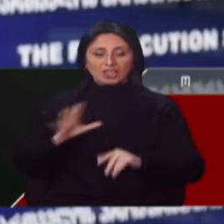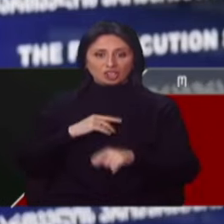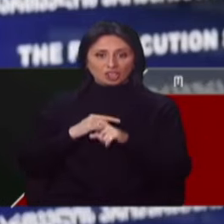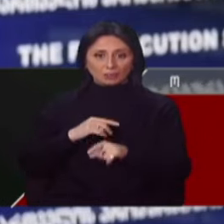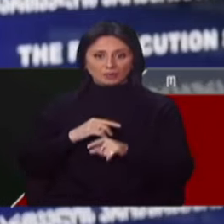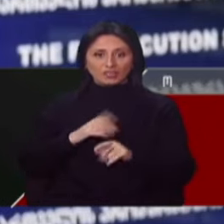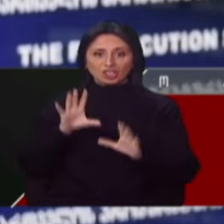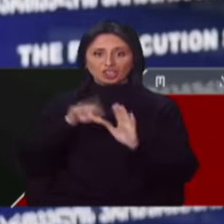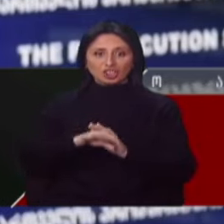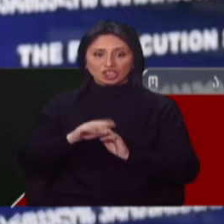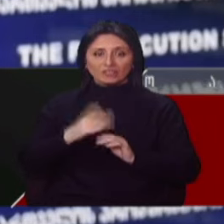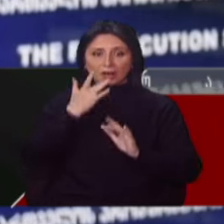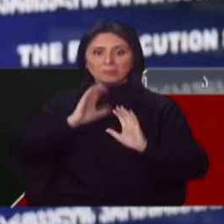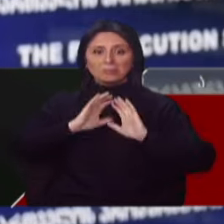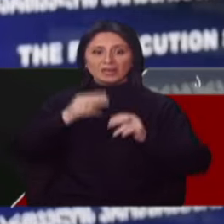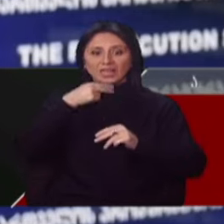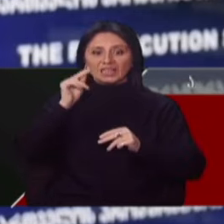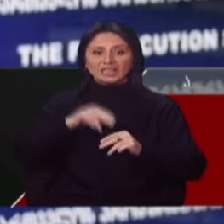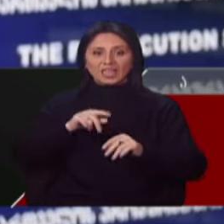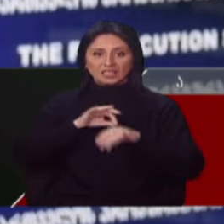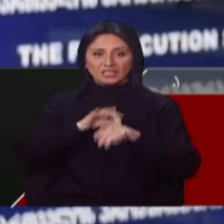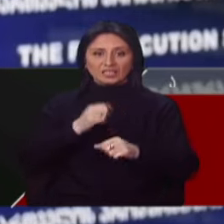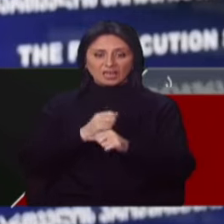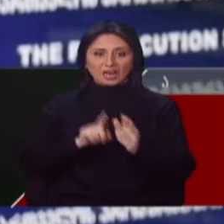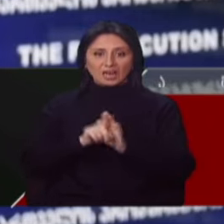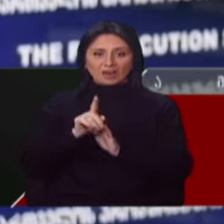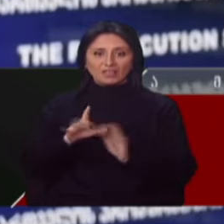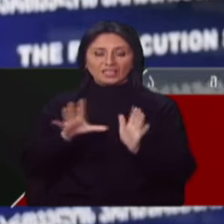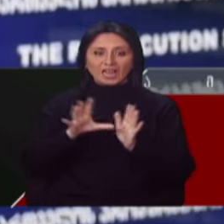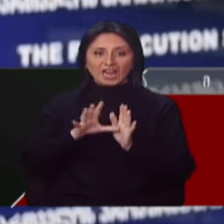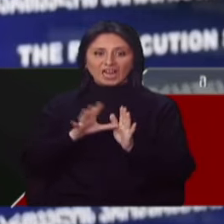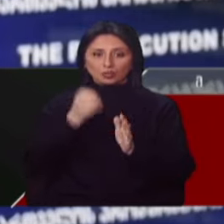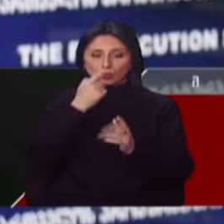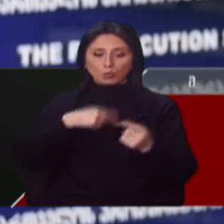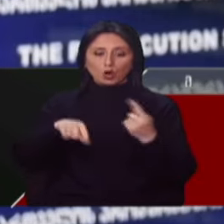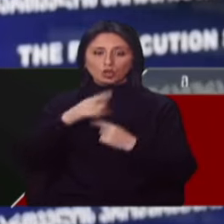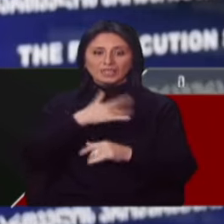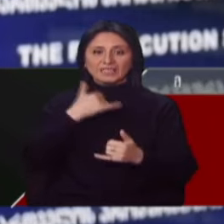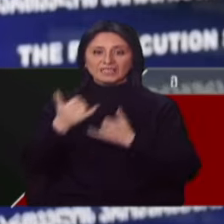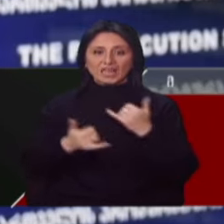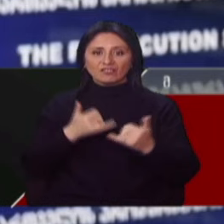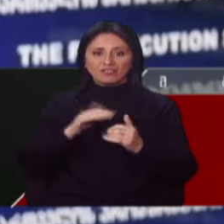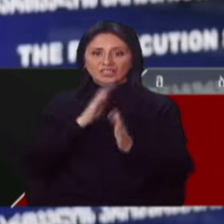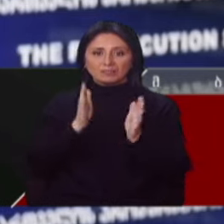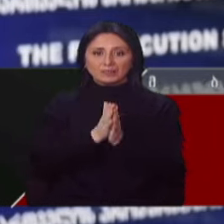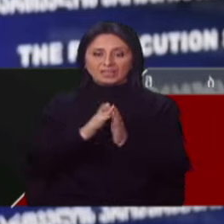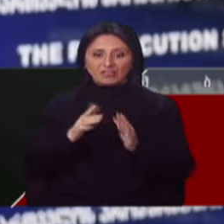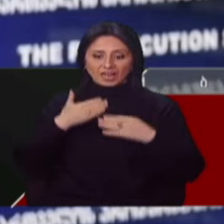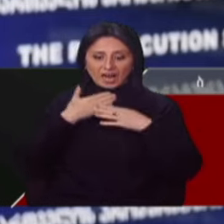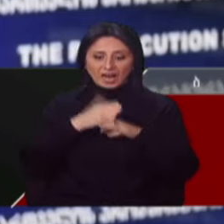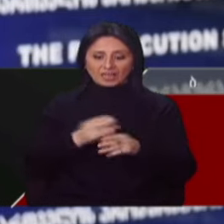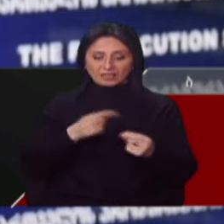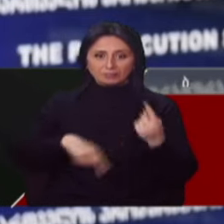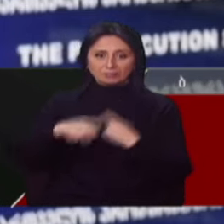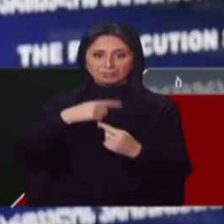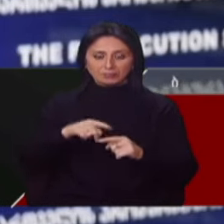პოზიციიდან ჩართული იყო ტრანსნაციონალური დანაშაულის ჩასადენად შექმნილი ელექტრონული პროდუქტებისა და სერვისების მთელი პორტფელის განაწილებასა და